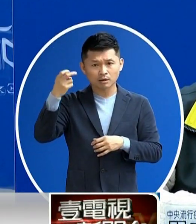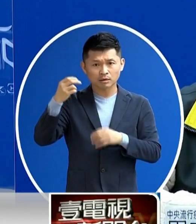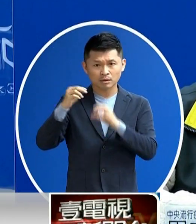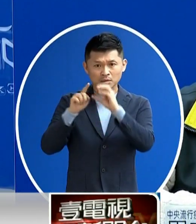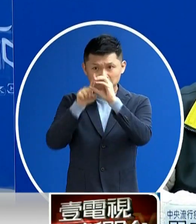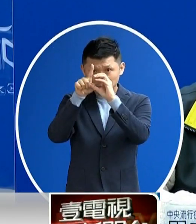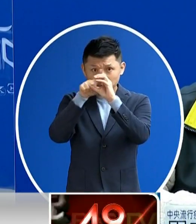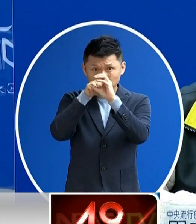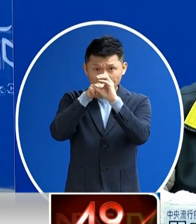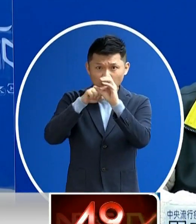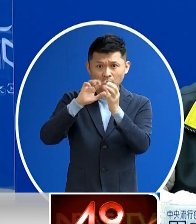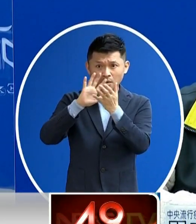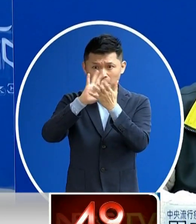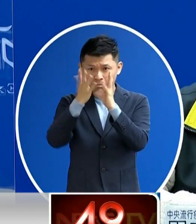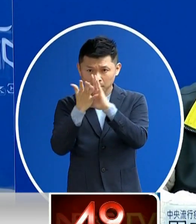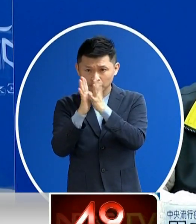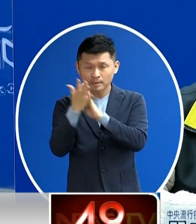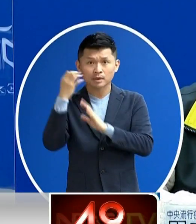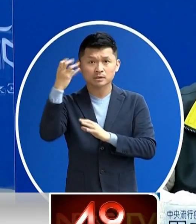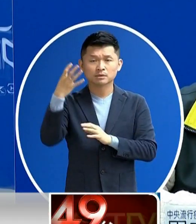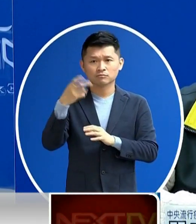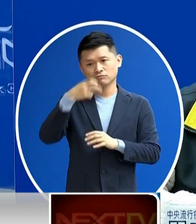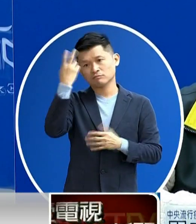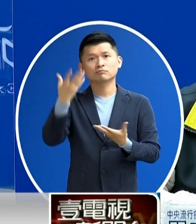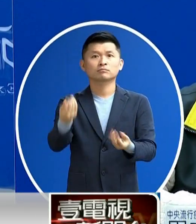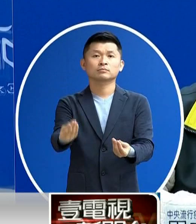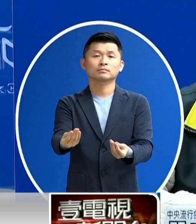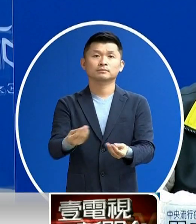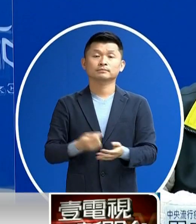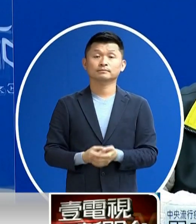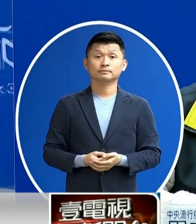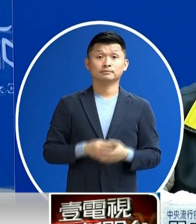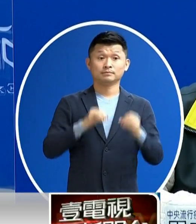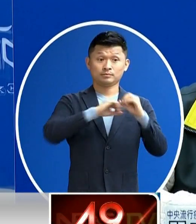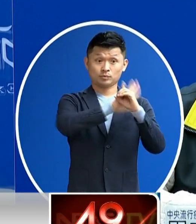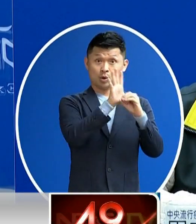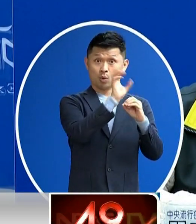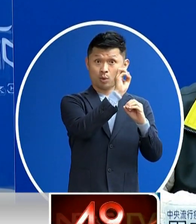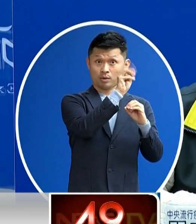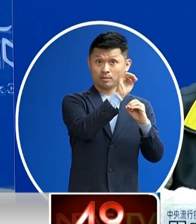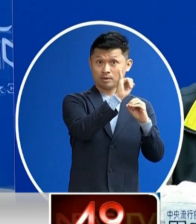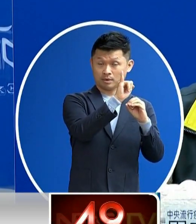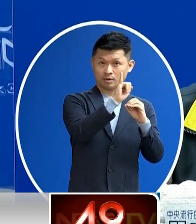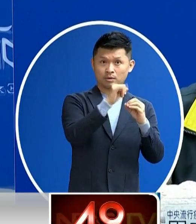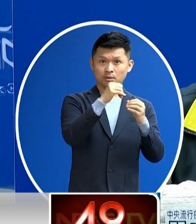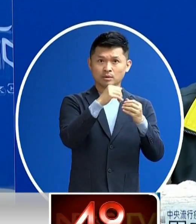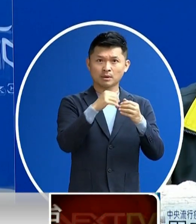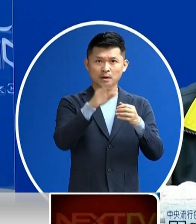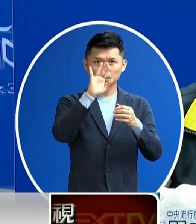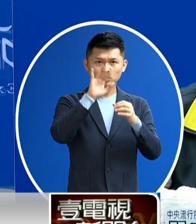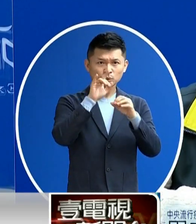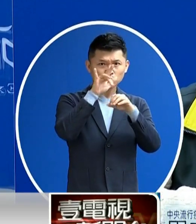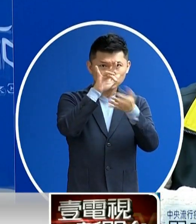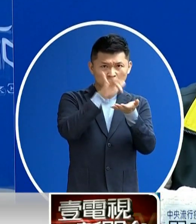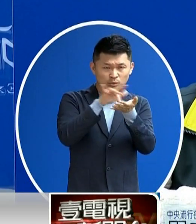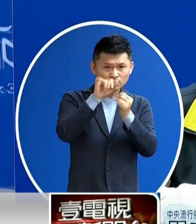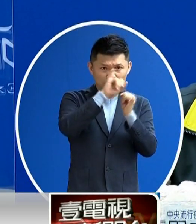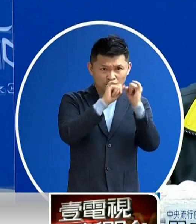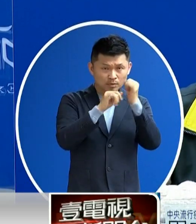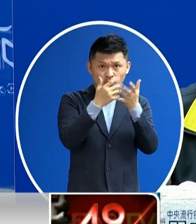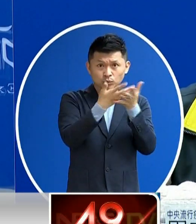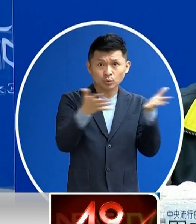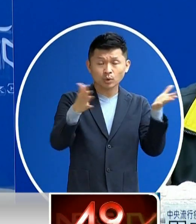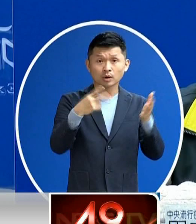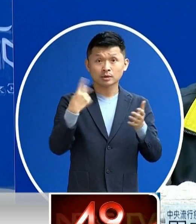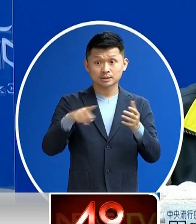一个病毒的新组合。那我们其实也知道，就是说 Omicron 它因为带有的突变相当多，其中也包括一些是